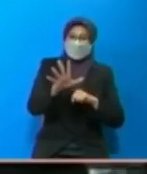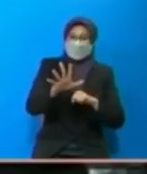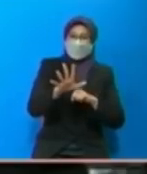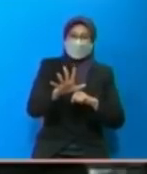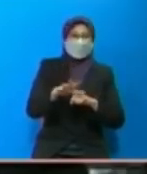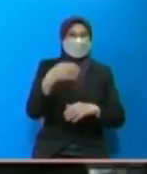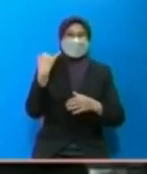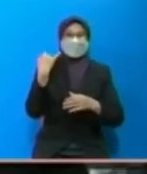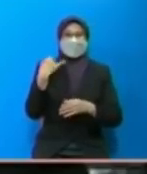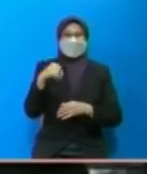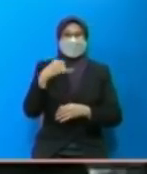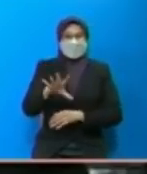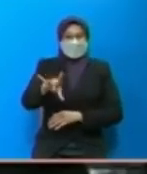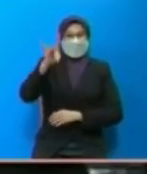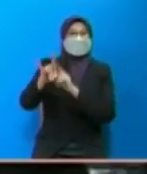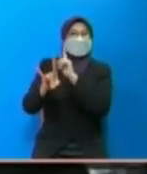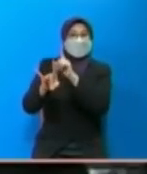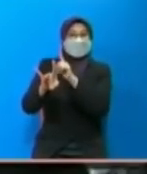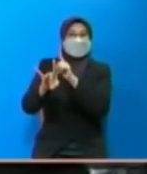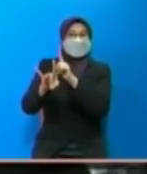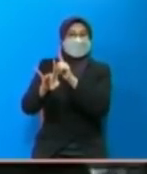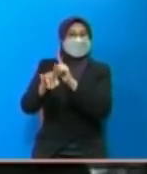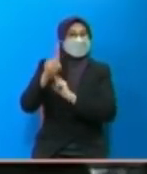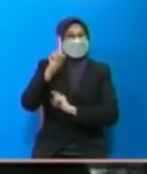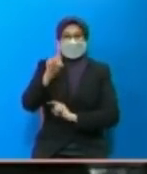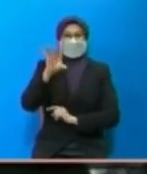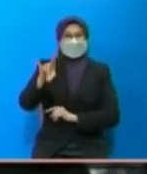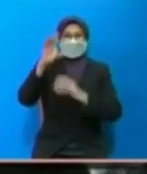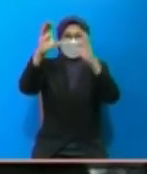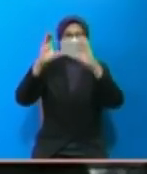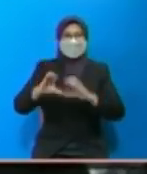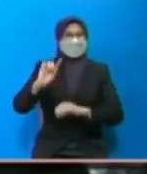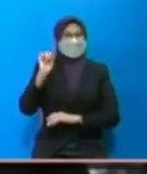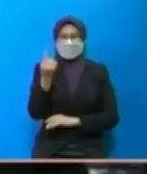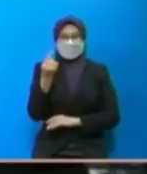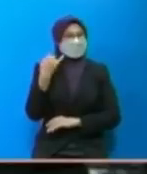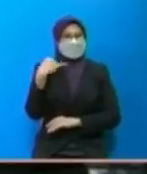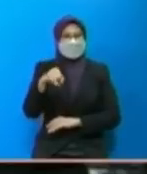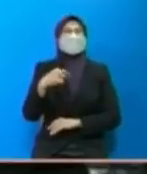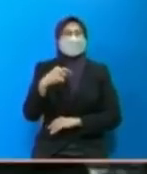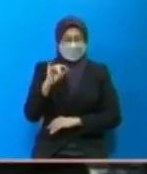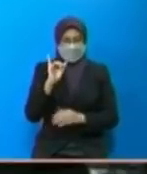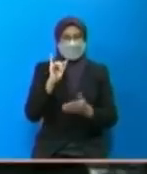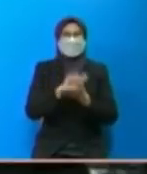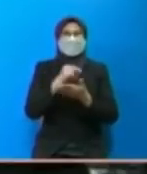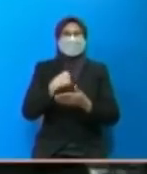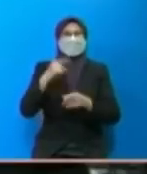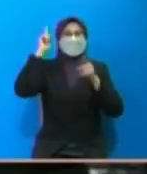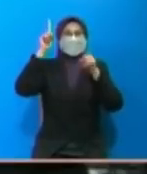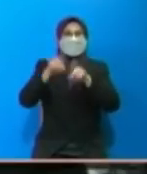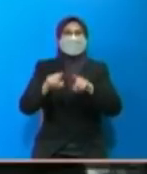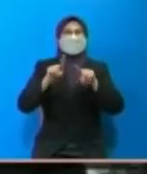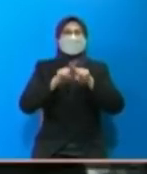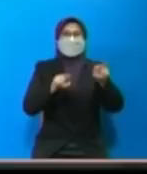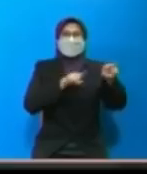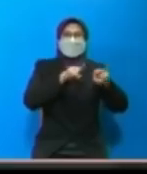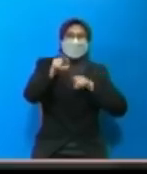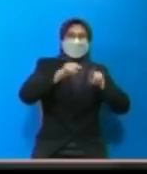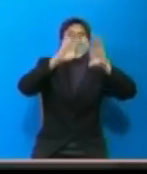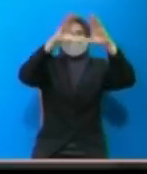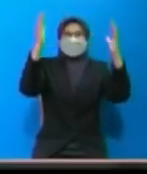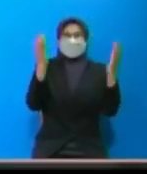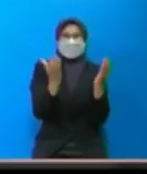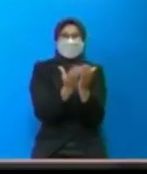Pilihan yaitu perfect salju tapi ketika persaingan Global yang sengit untuk mendapat pembekalan